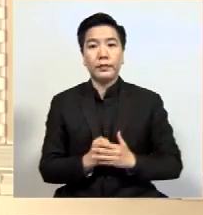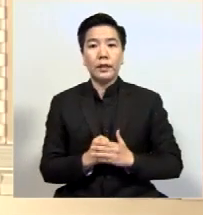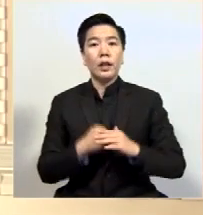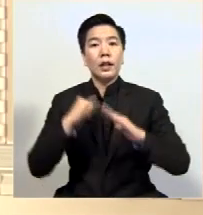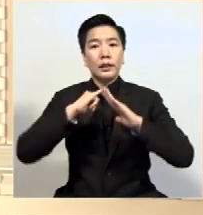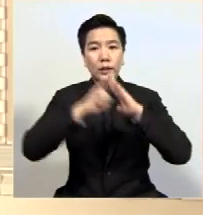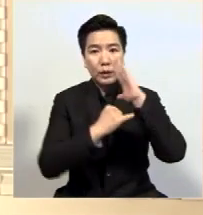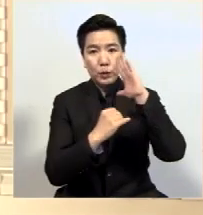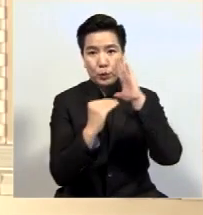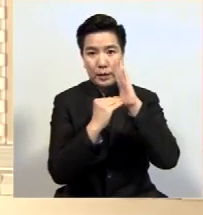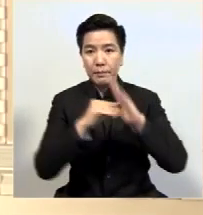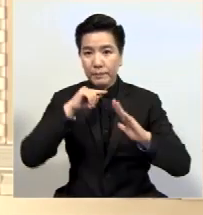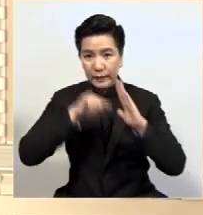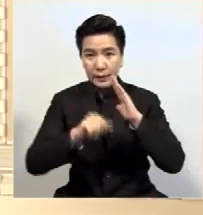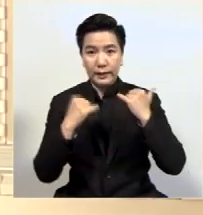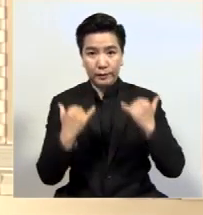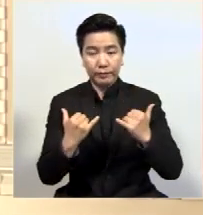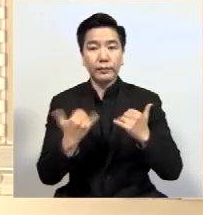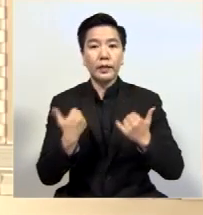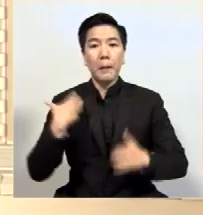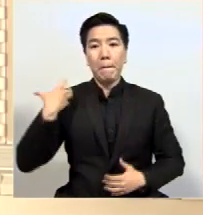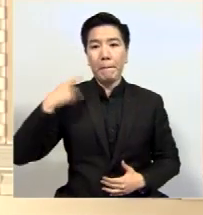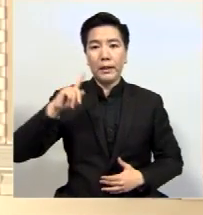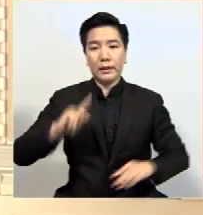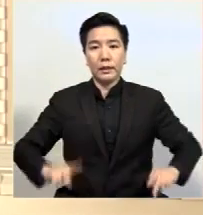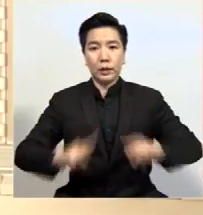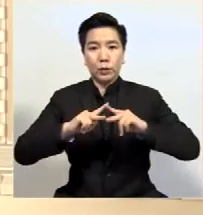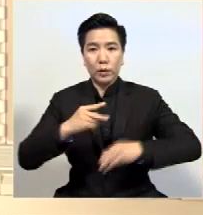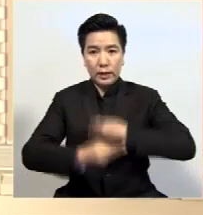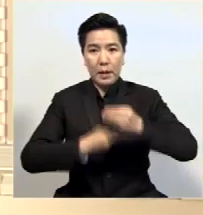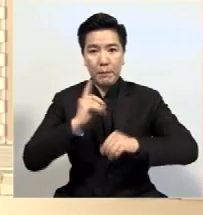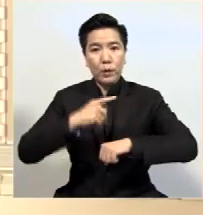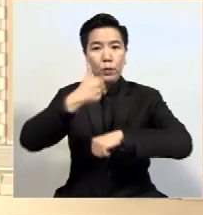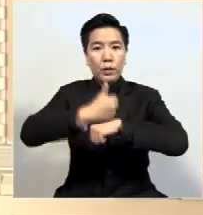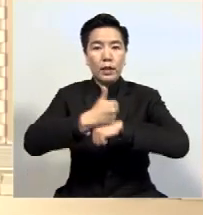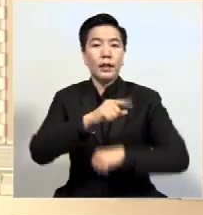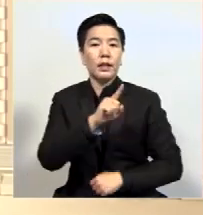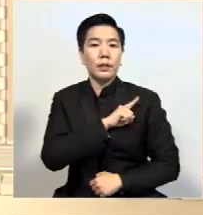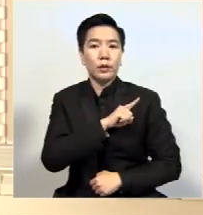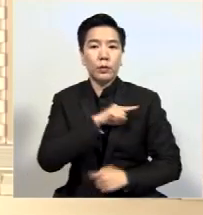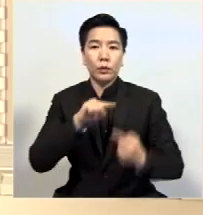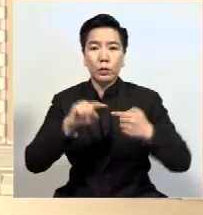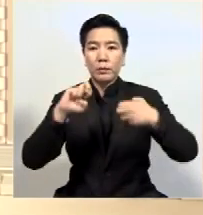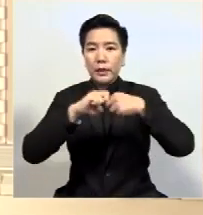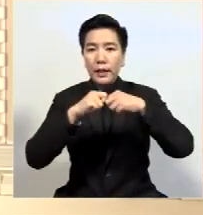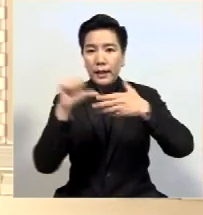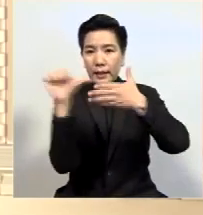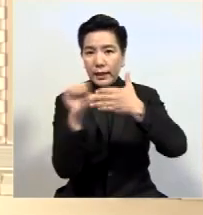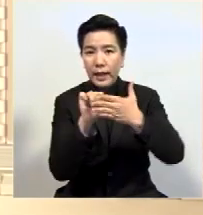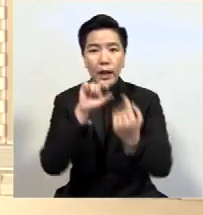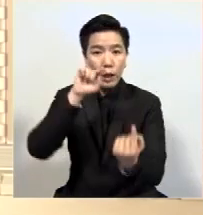ผู้ว่าราชการกรุงเทพมหานครปลัดกระทรวงพาณิชย์จะเป็นหัวหน้าผู้รับผิดชอบในการแก้ไขสถานการณ์ฉุ